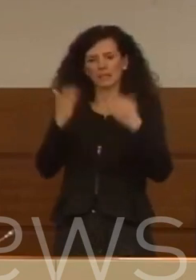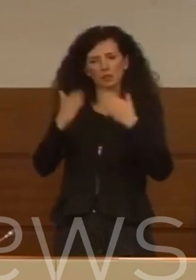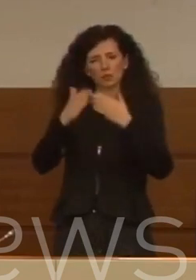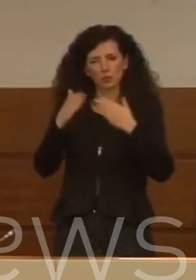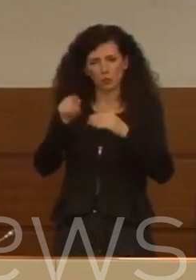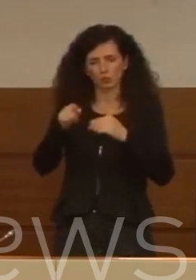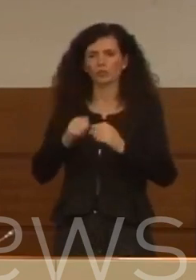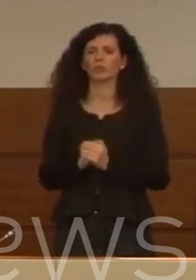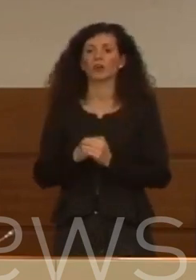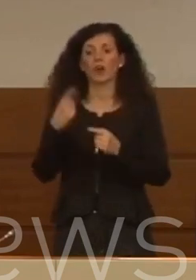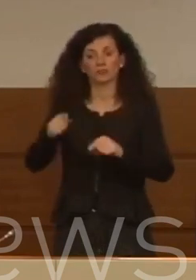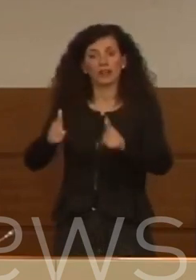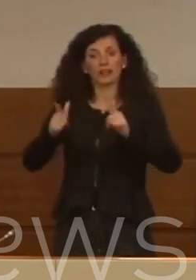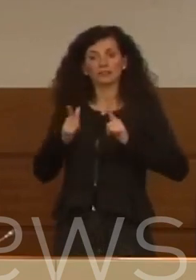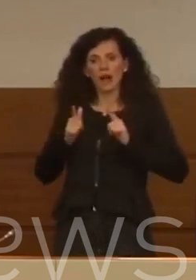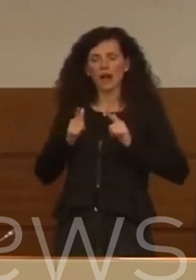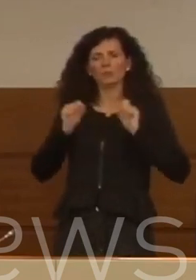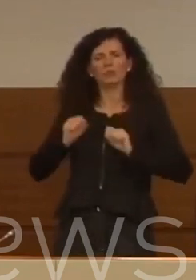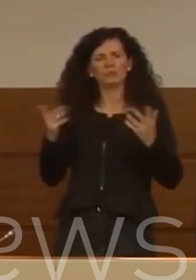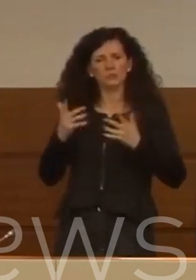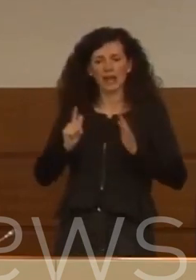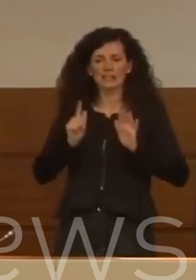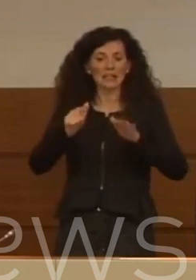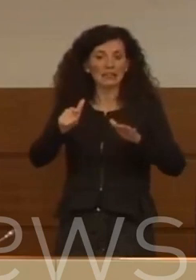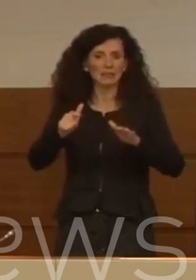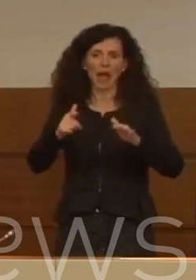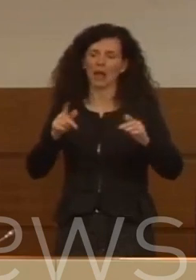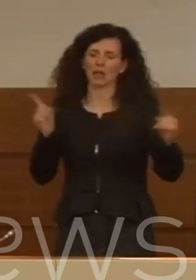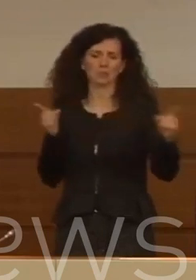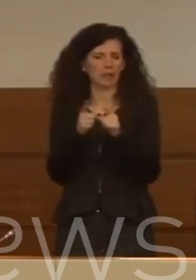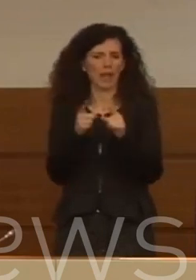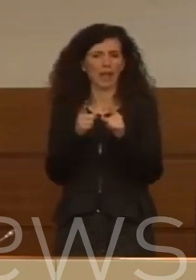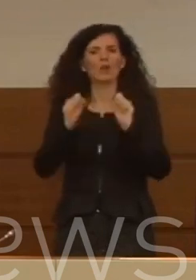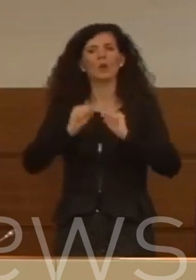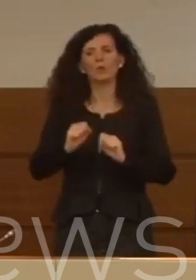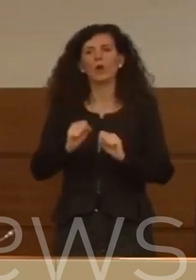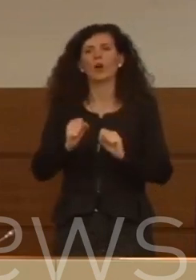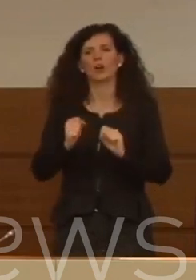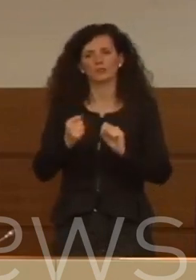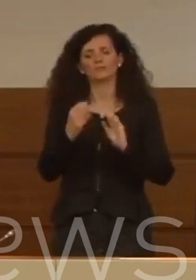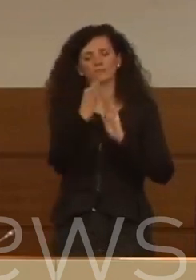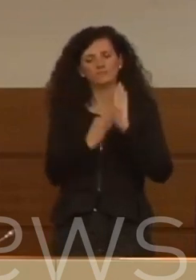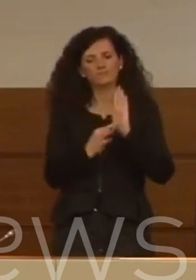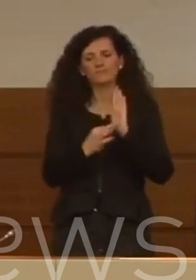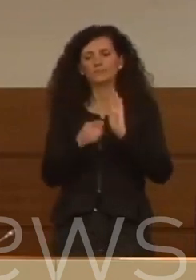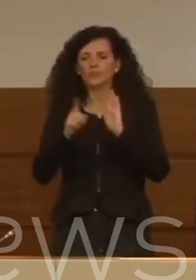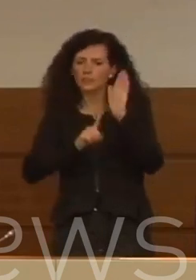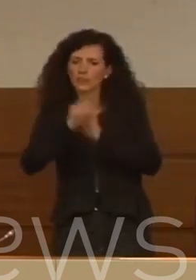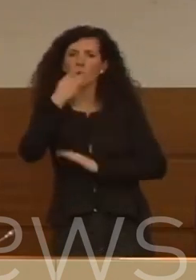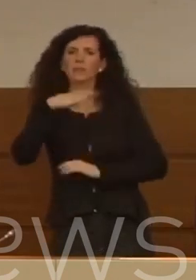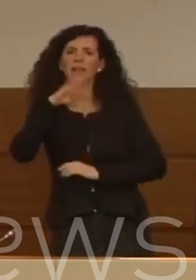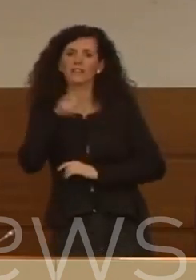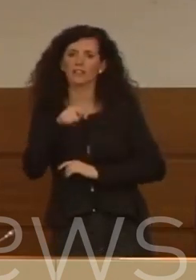in poche settimane di avere un dato più chiaro sulla possibile entità del beneficio è anche